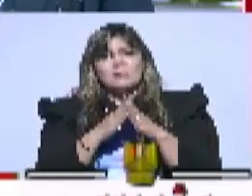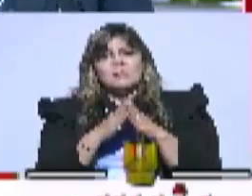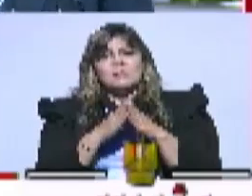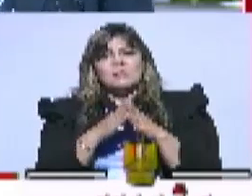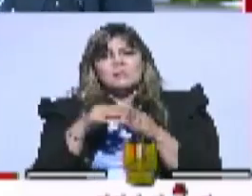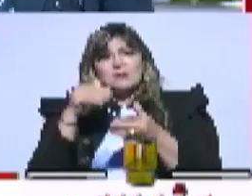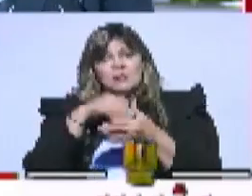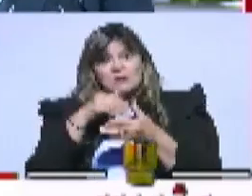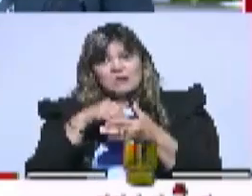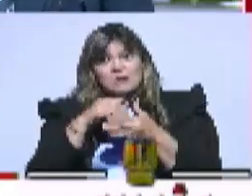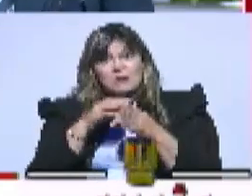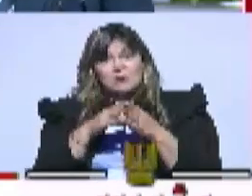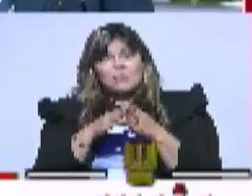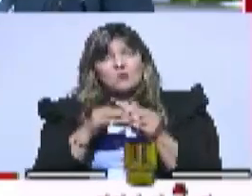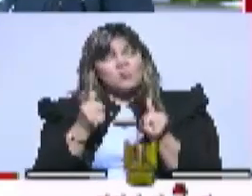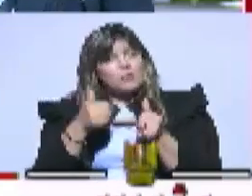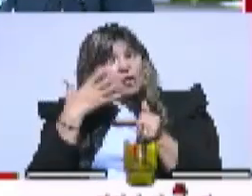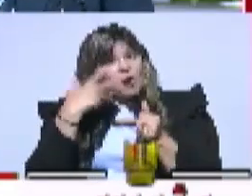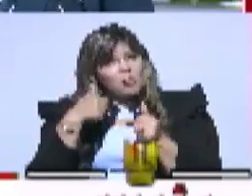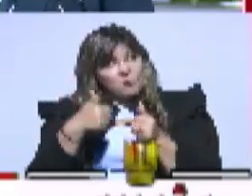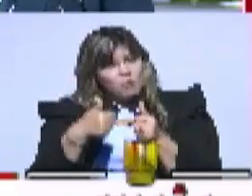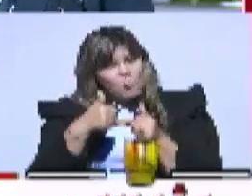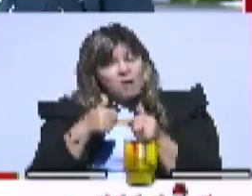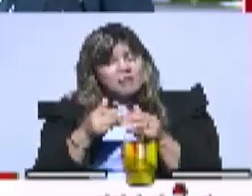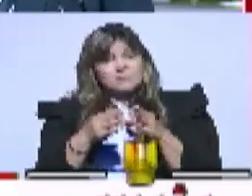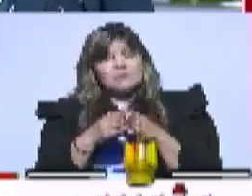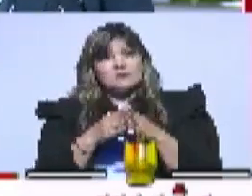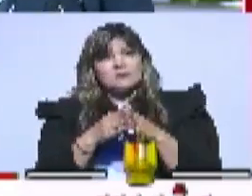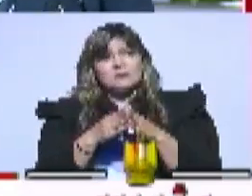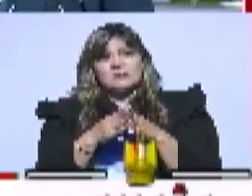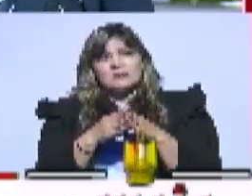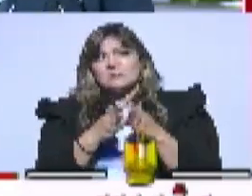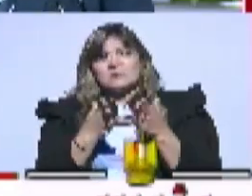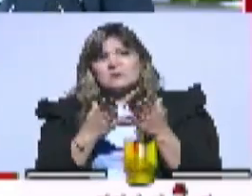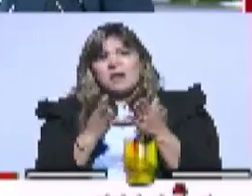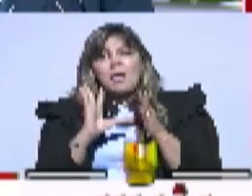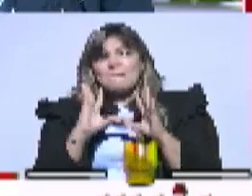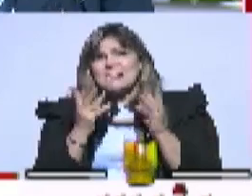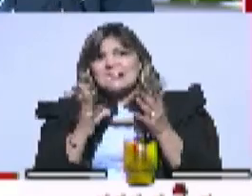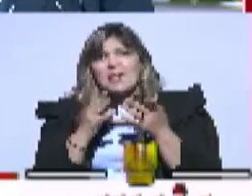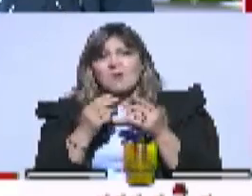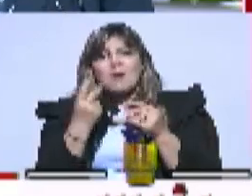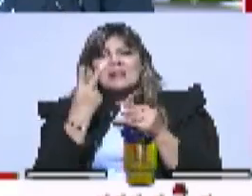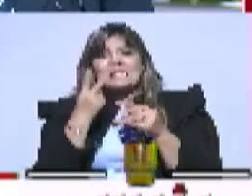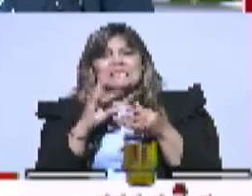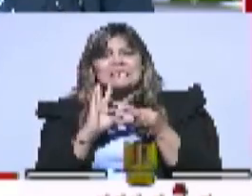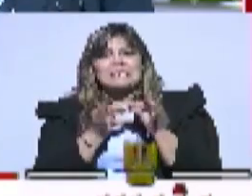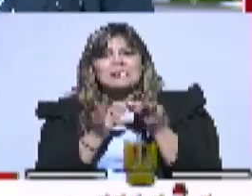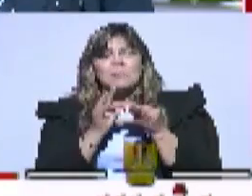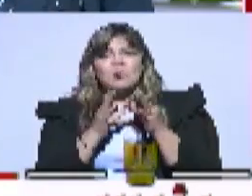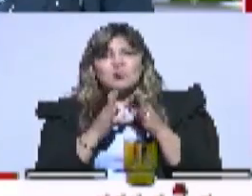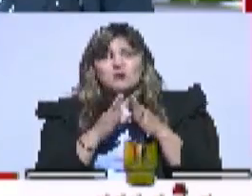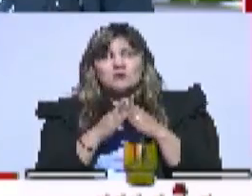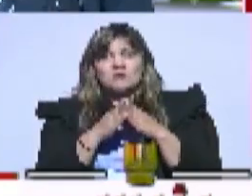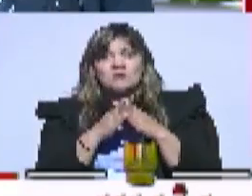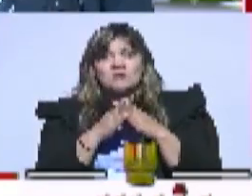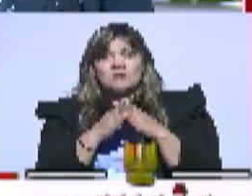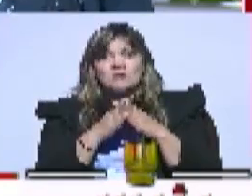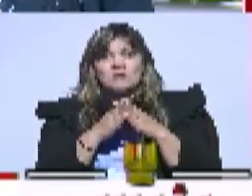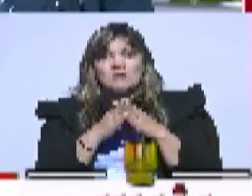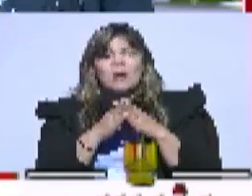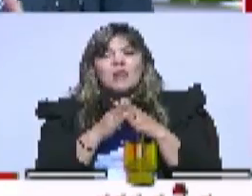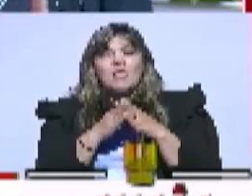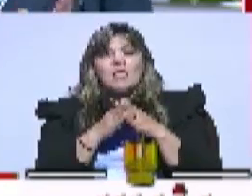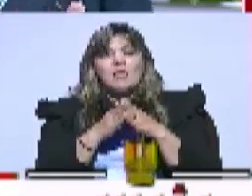الأصوات وده رقم كويس في انتخابات رئاسية 1%، يعني أنت بتتكلم في حوالي 2,300,000، لأنه الأصوات